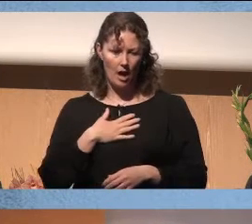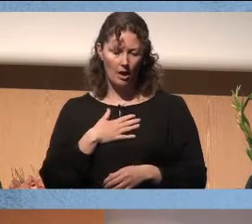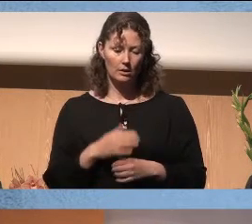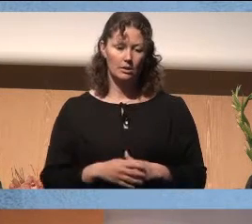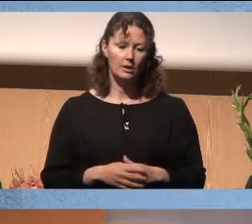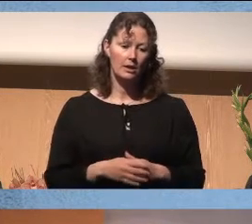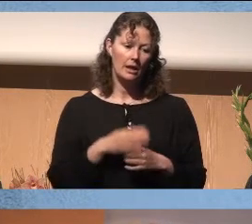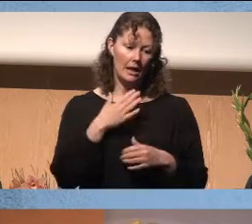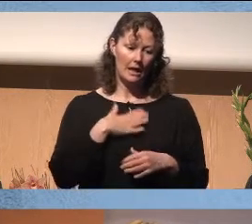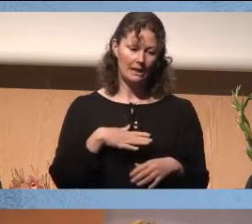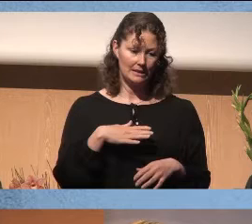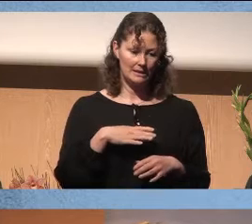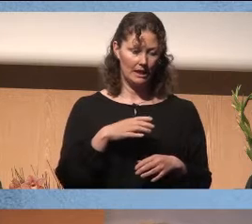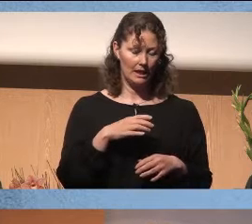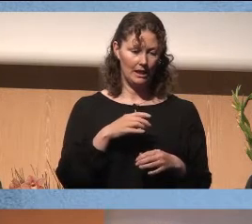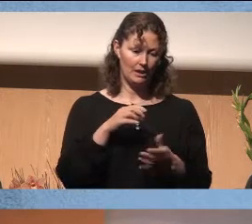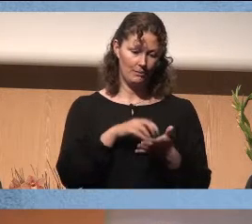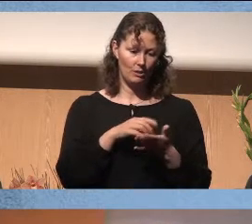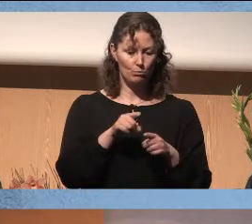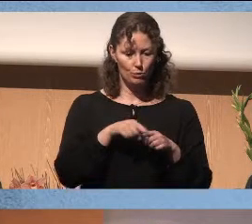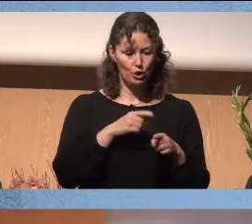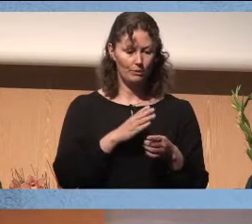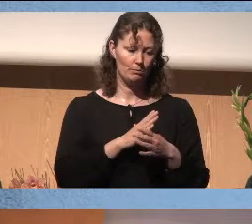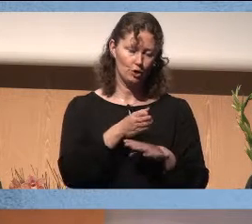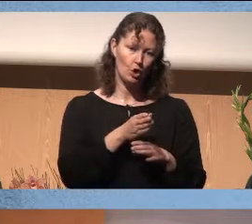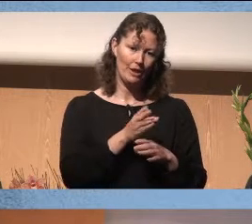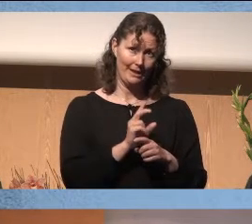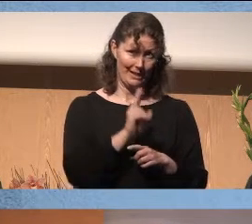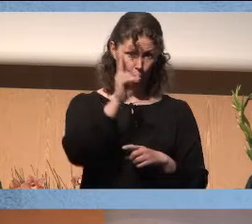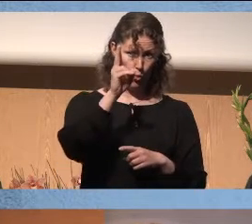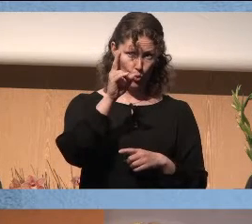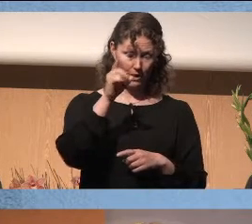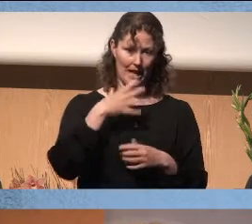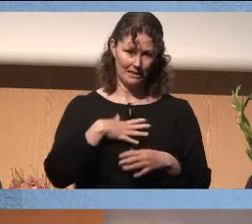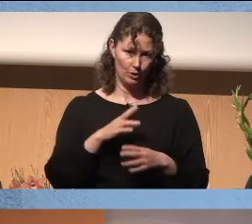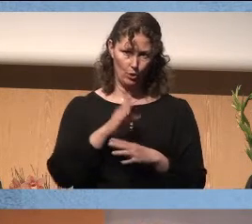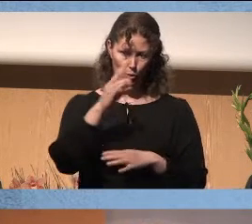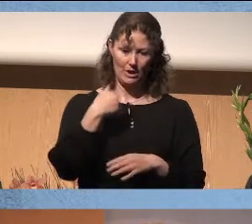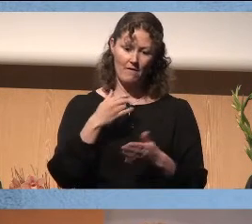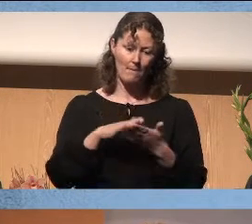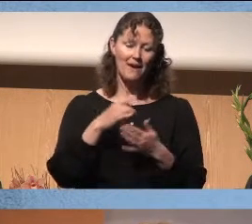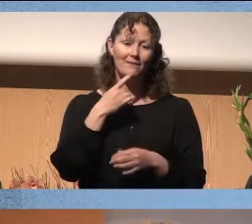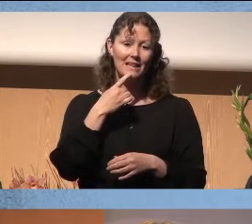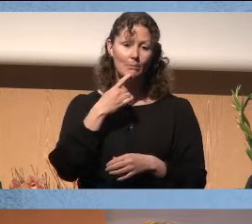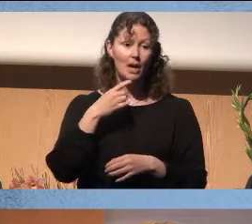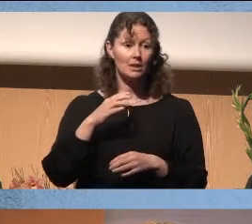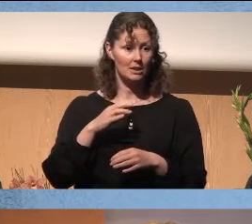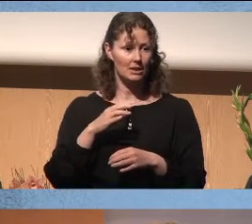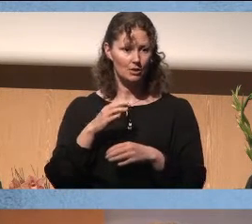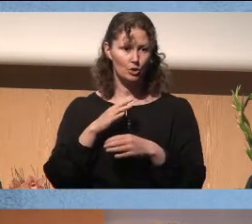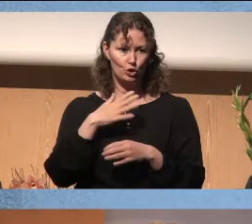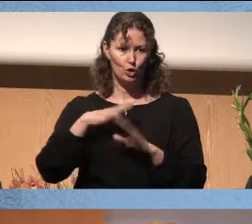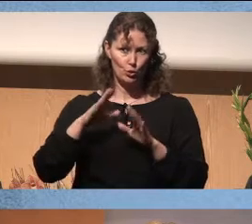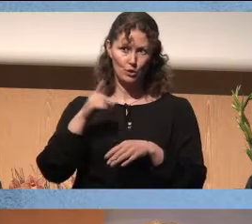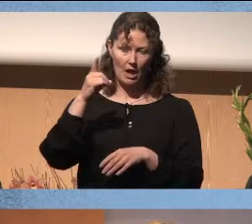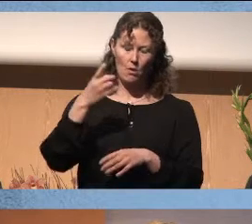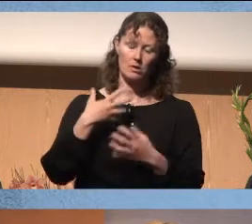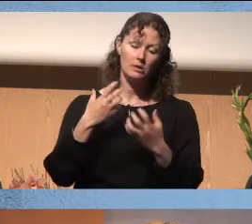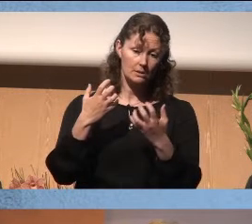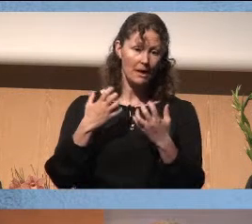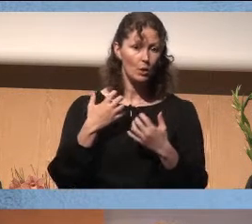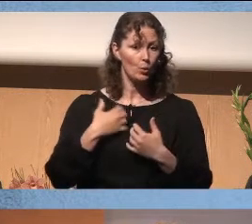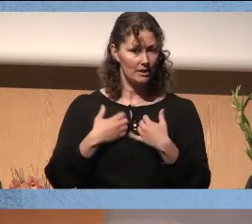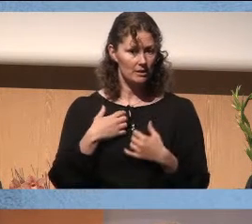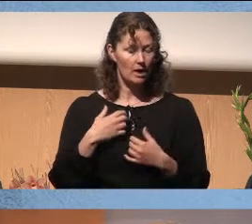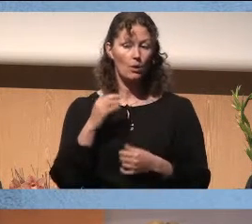Helsedepartementet begynte på besøksrunden sin I Helse Nord. Jeg var med til Finnmark og Finnmarkssykehuset. Spennende, interessant